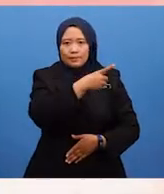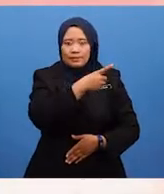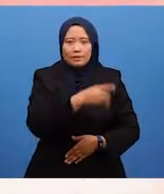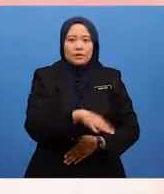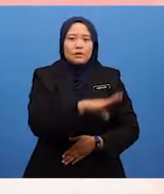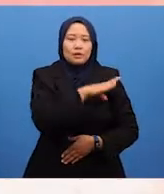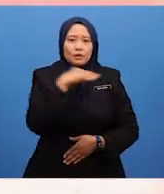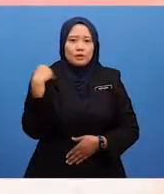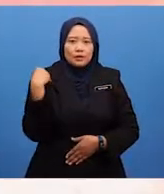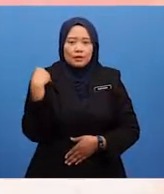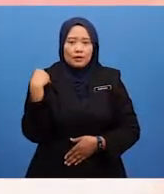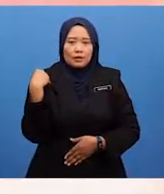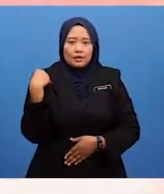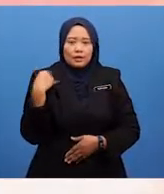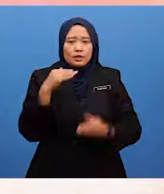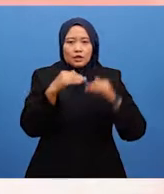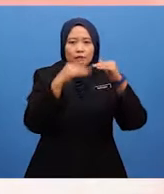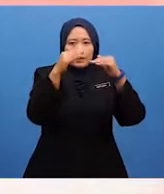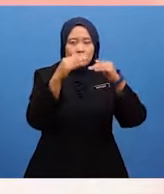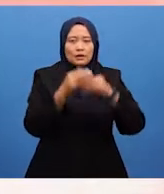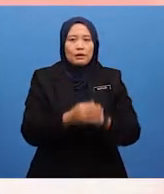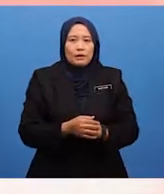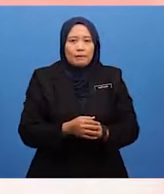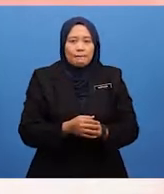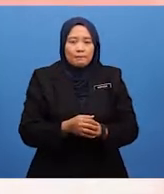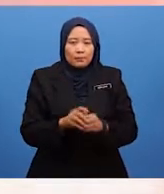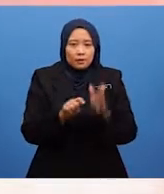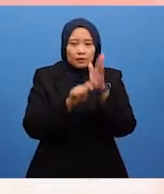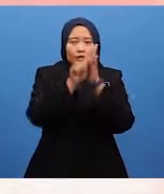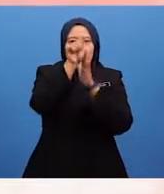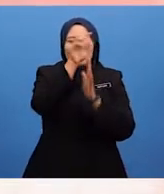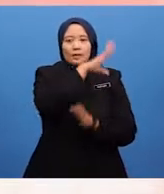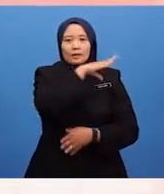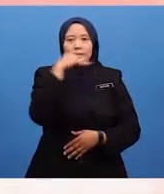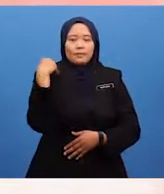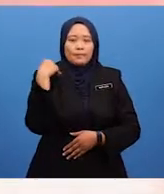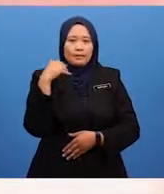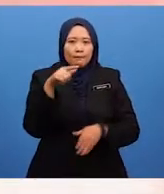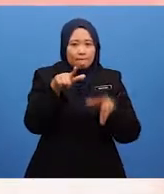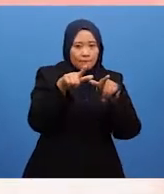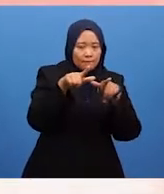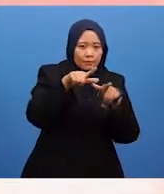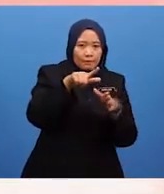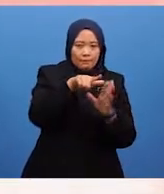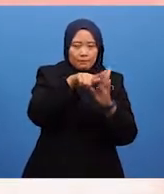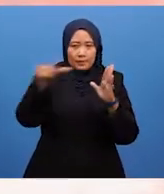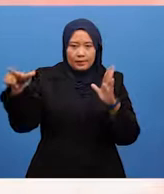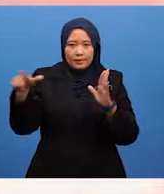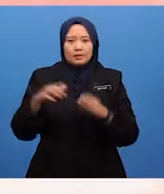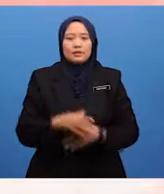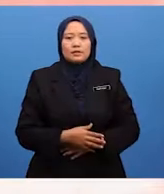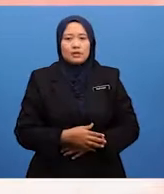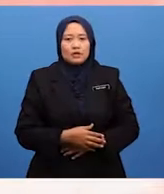dibina secara menegak atau melintang berpandukan Kunciran obyek